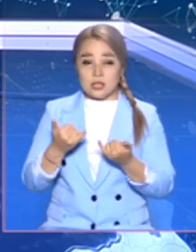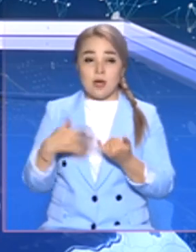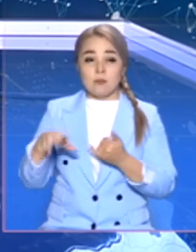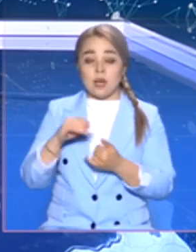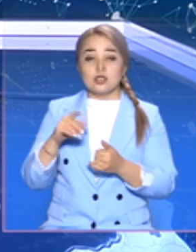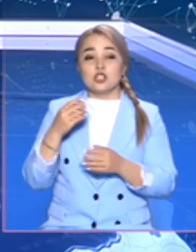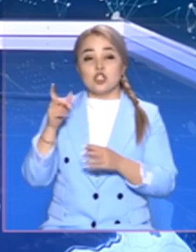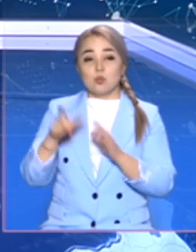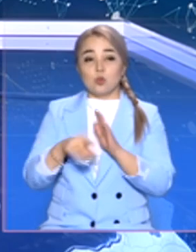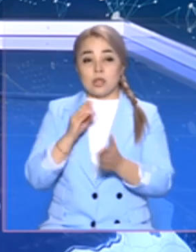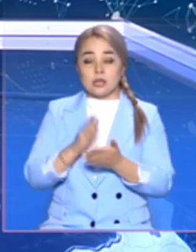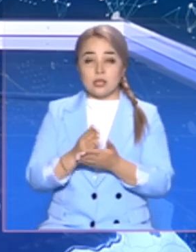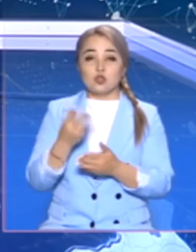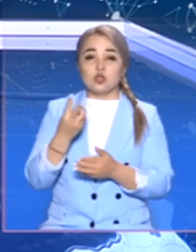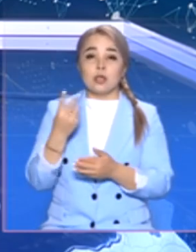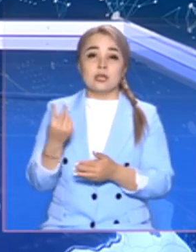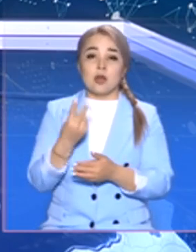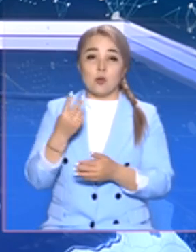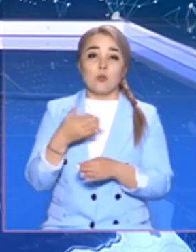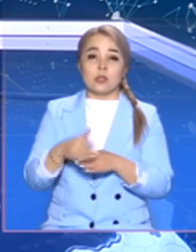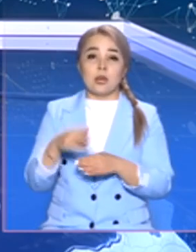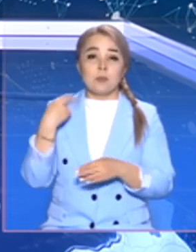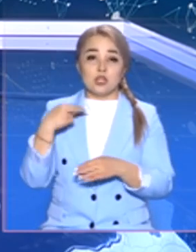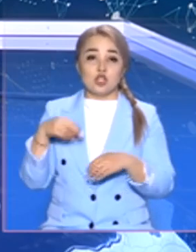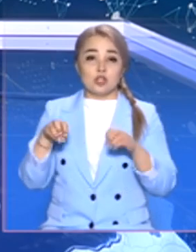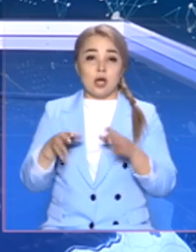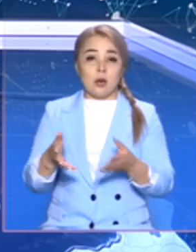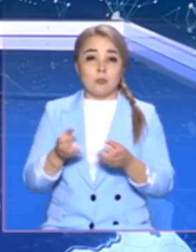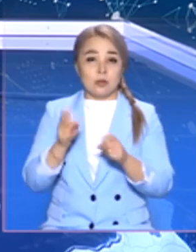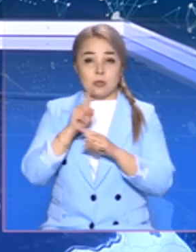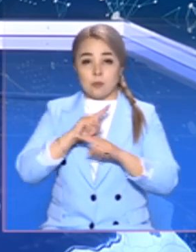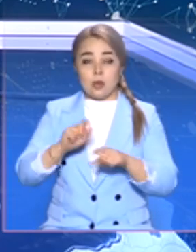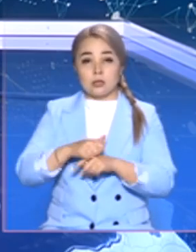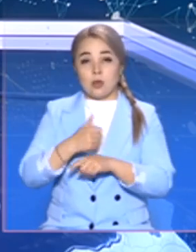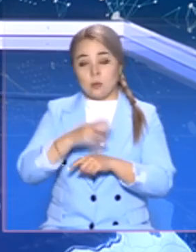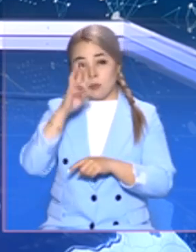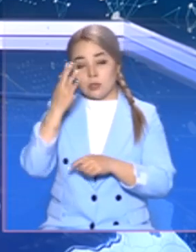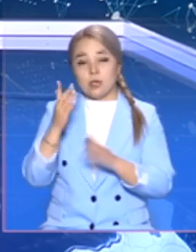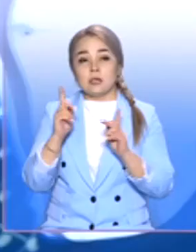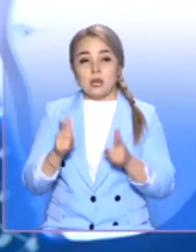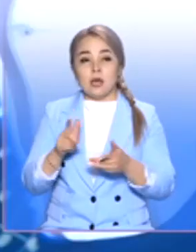депутаттардың 3-тен 2 бөлігі президент шешімін қабылдамаса, мемлекет басшысы сонымен келіседі.